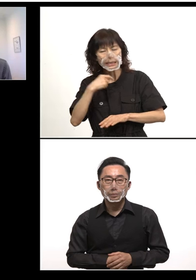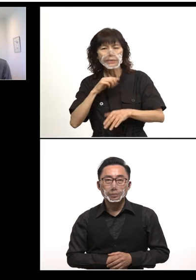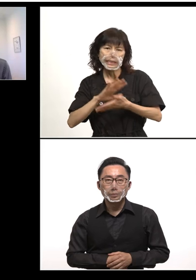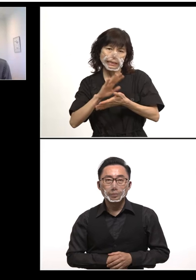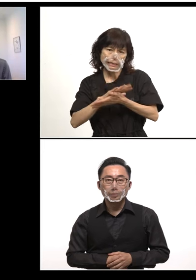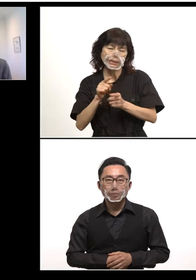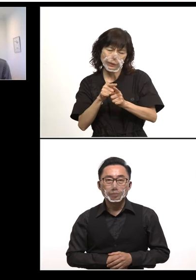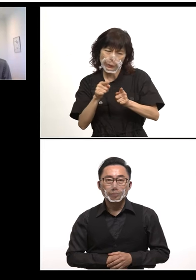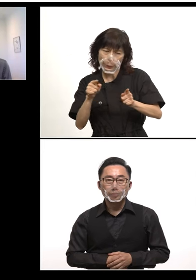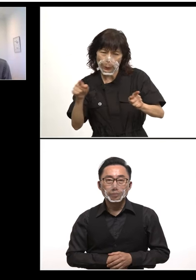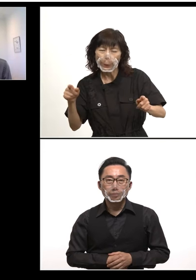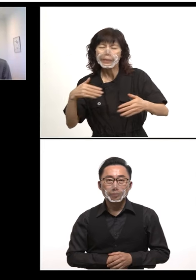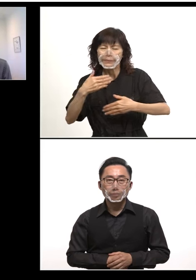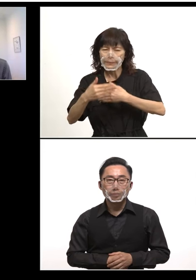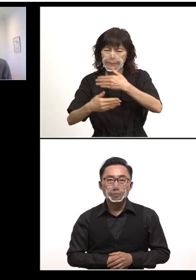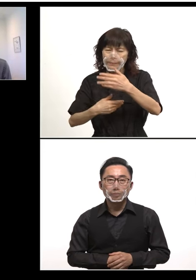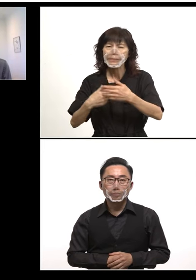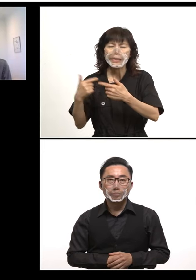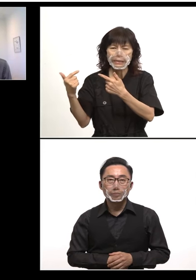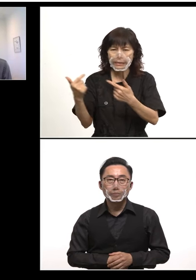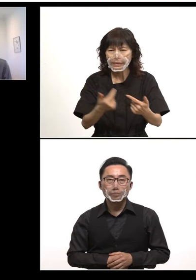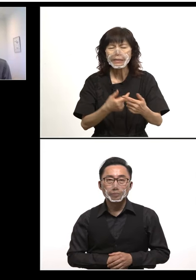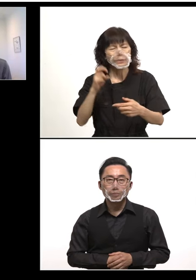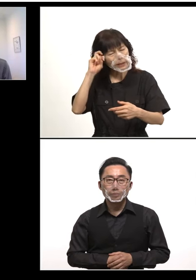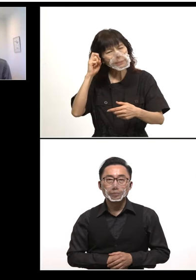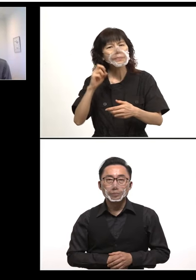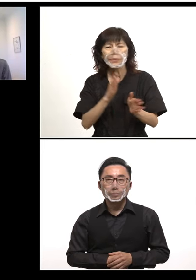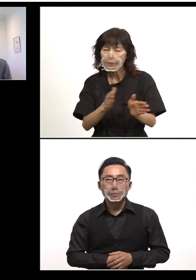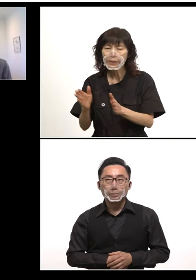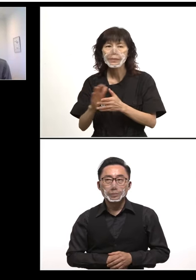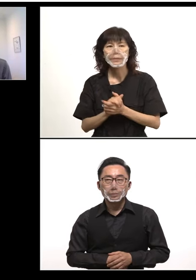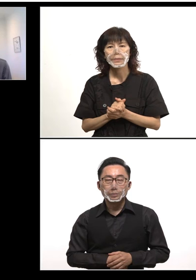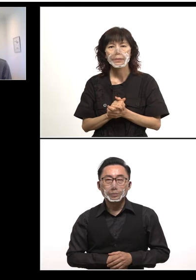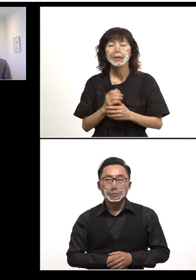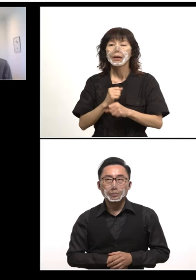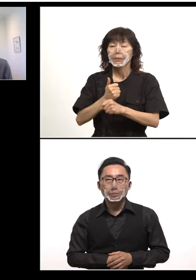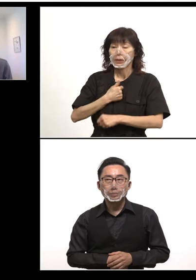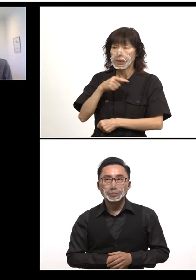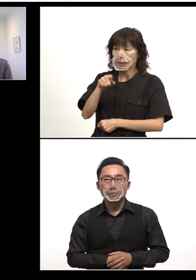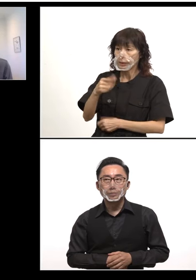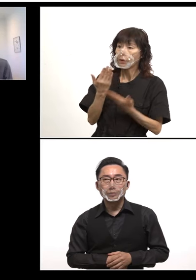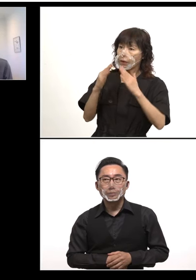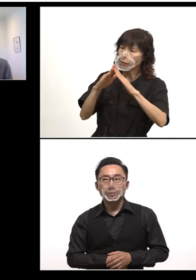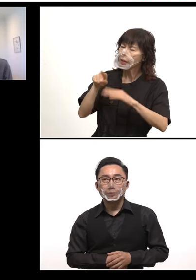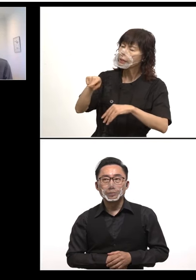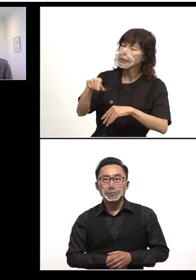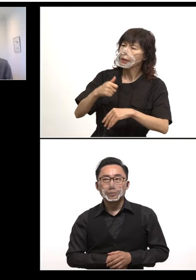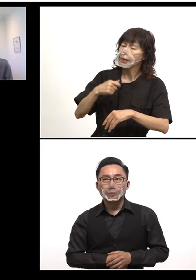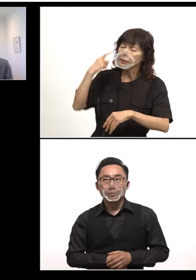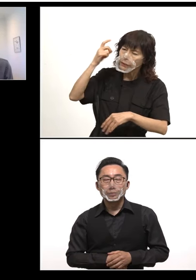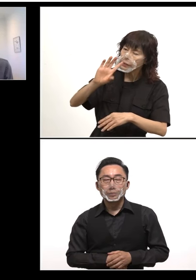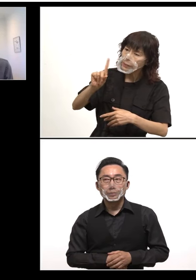時間，大家一路去再延續去整理 咯。馬 Sir 平時在學校是怎樣去處理這個思維